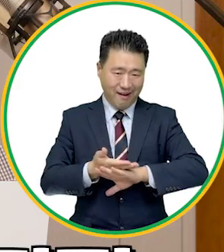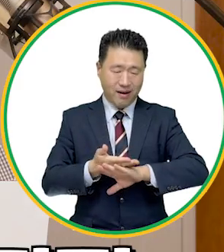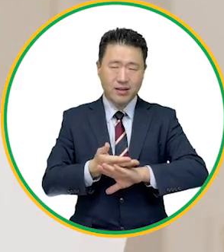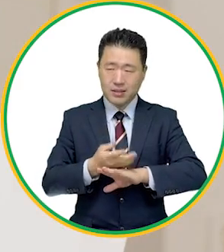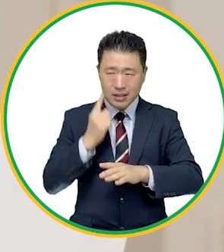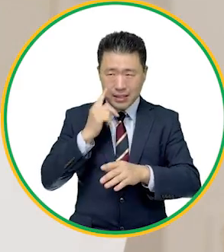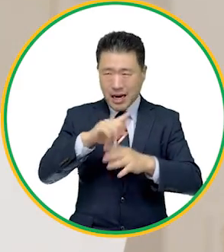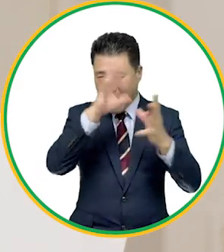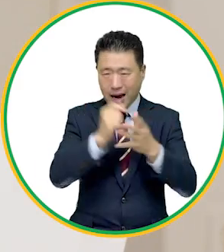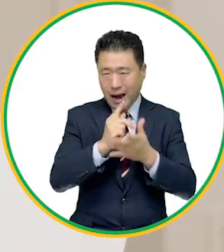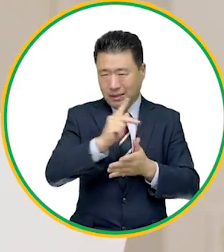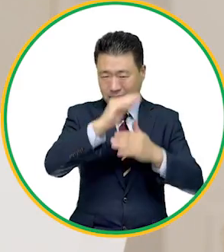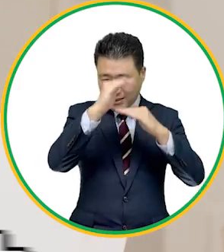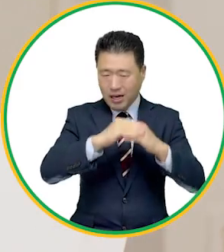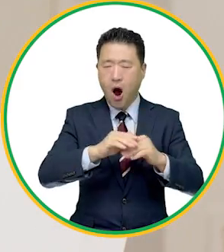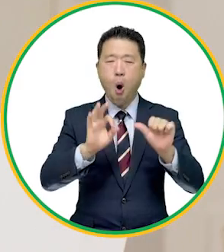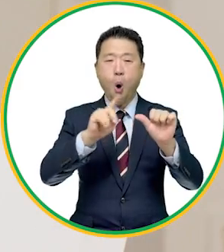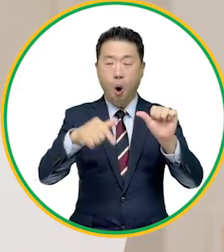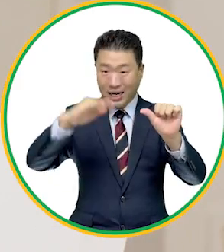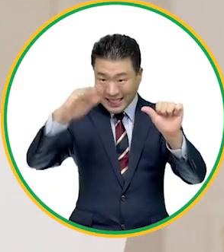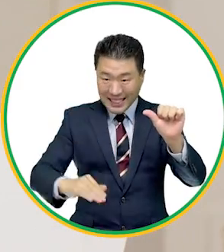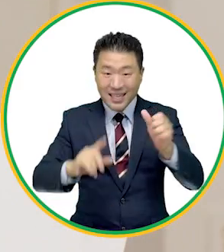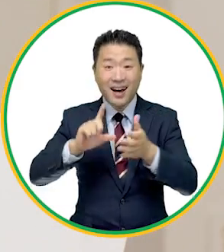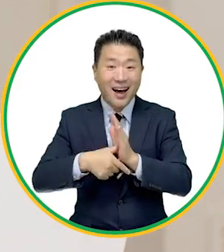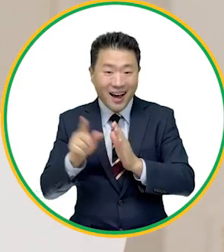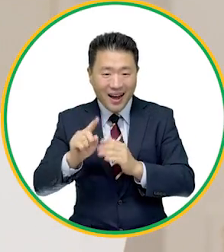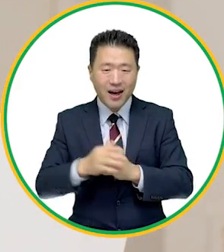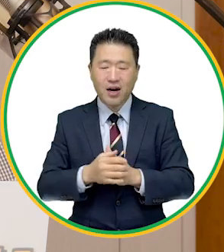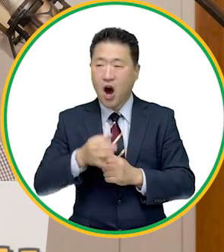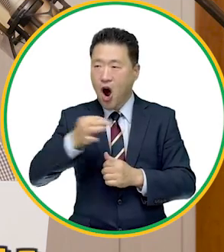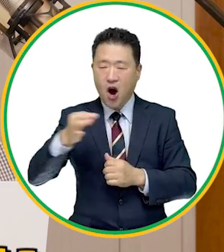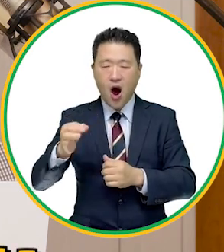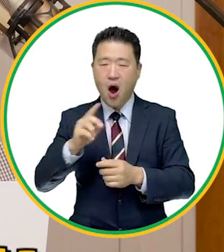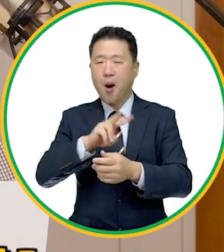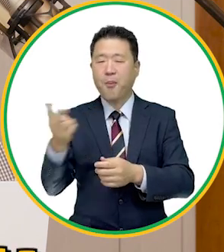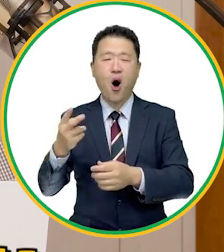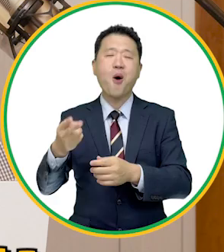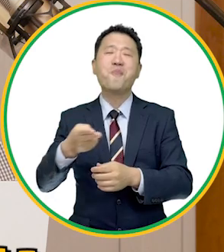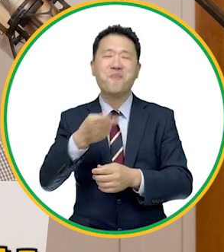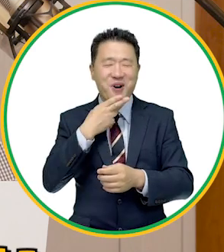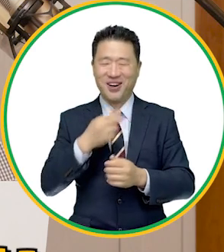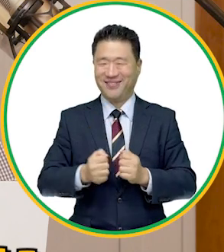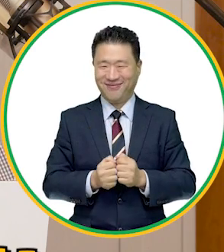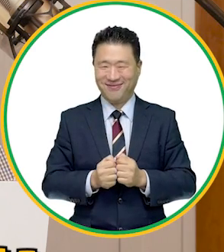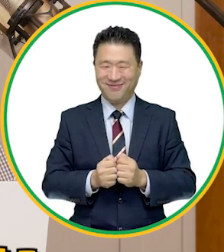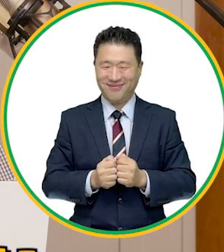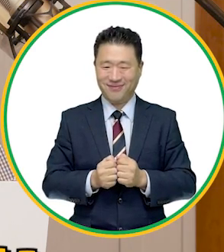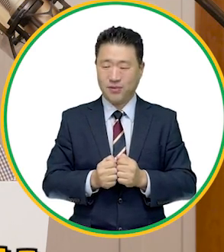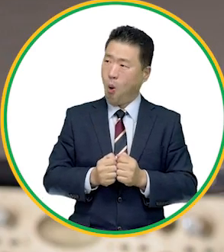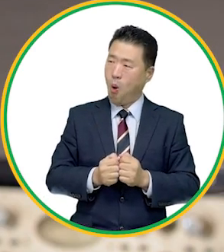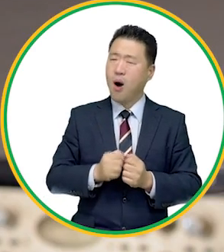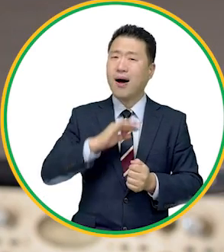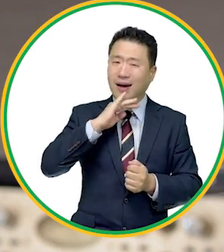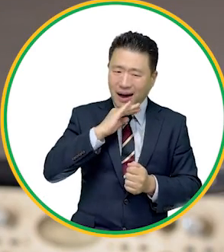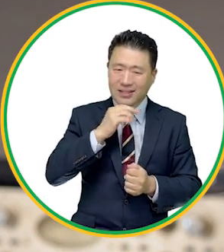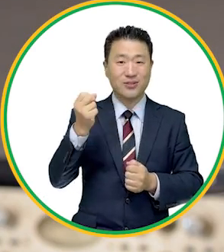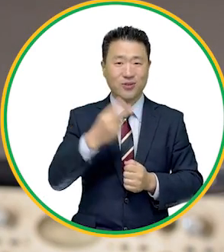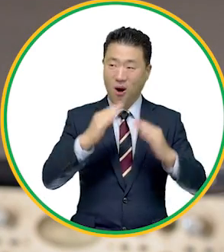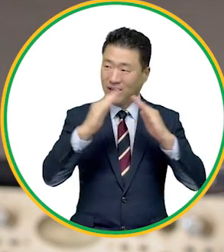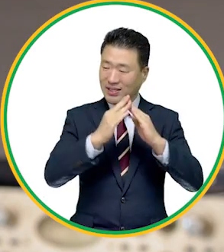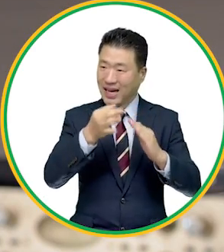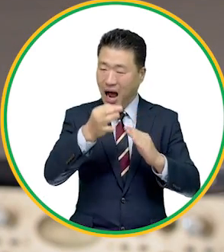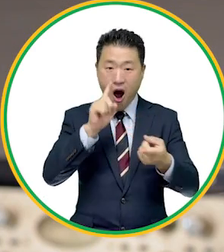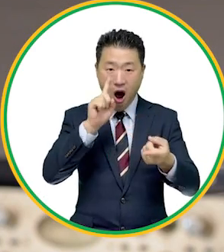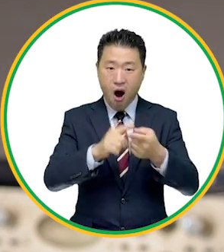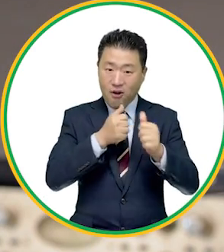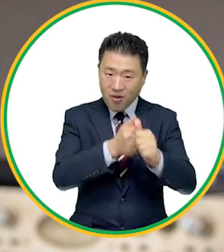달라지겠지만 총 대출 한도가 5억 원 이하인 경우에는 월지급금이 변동되지 않습니다. 가입자